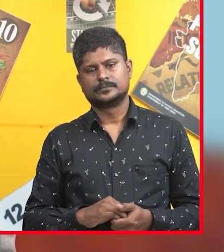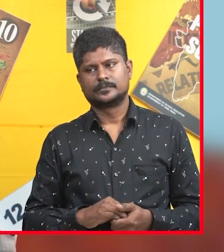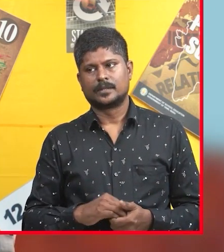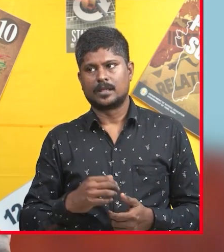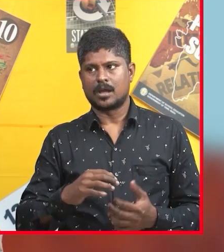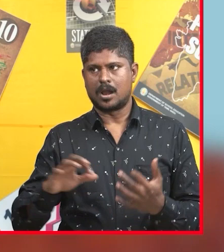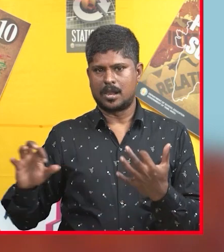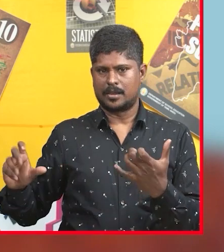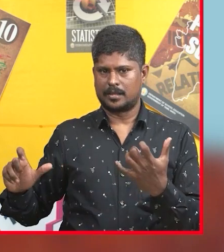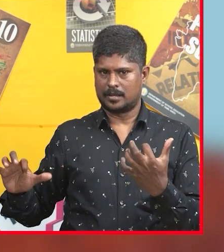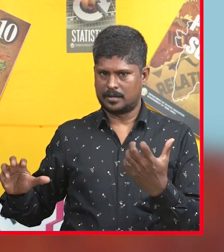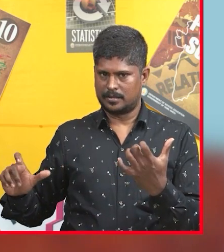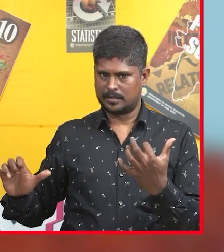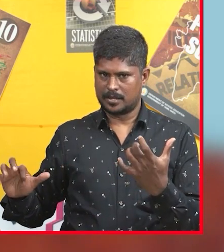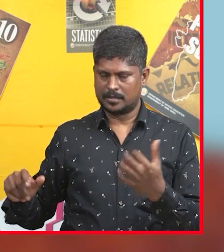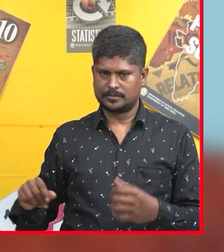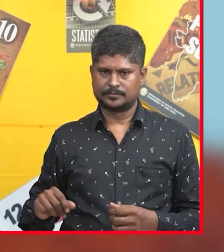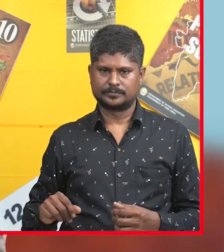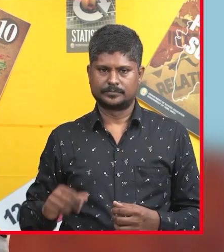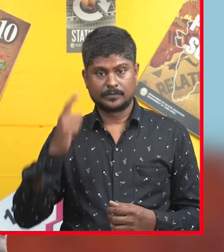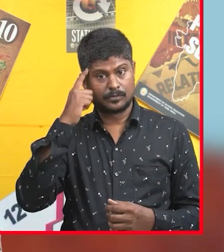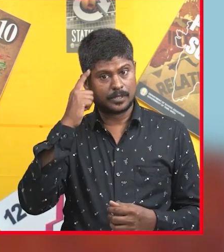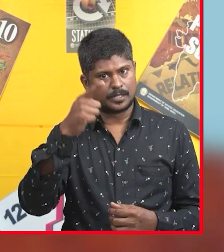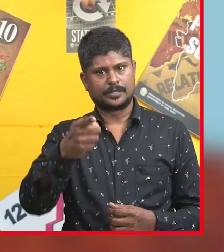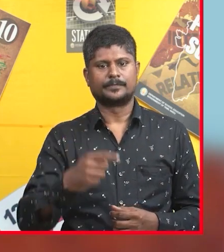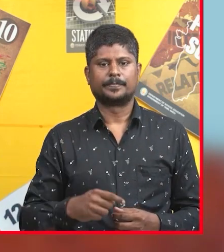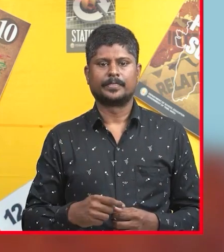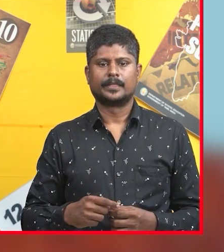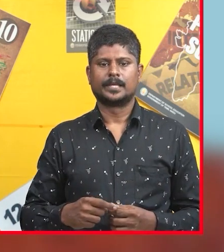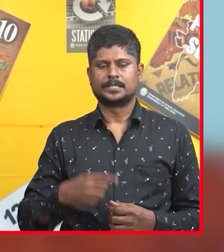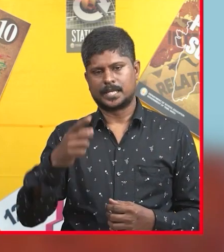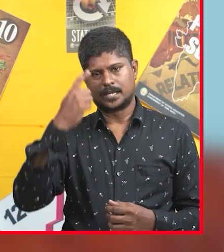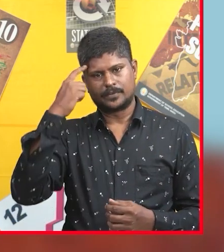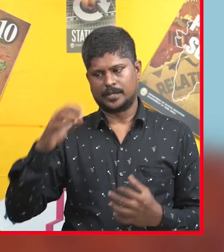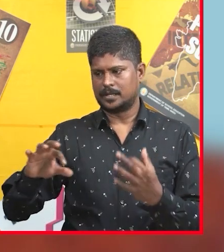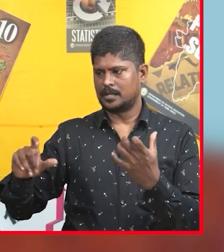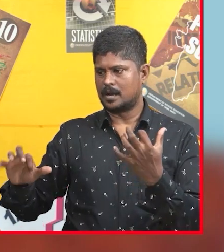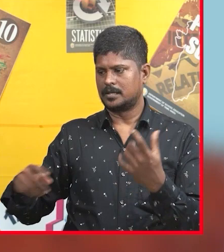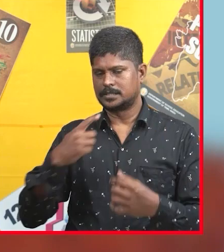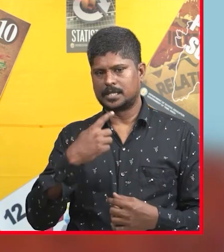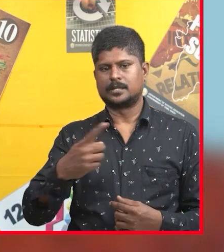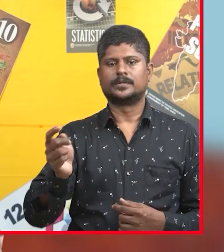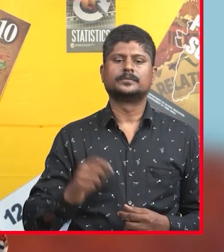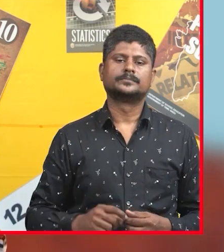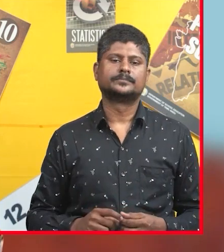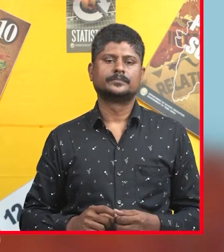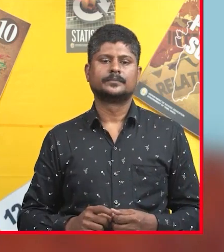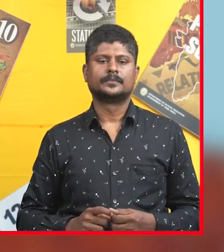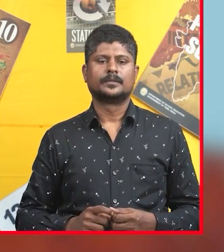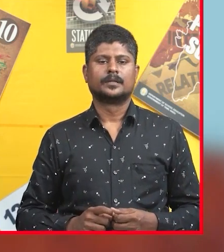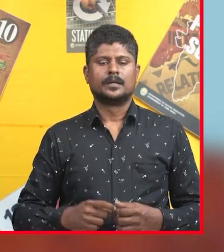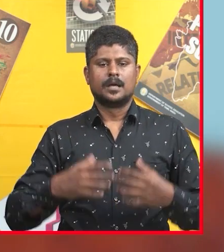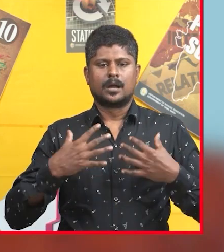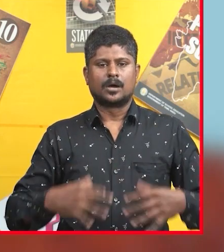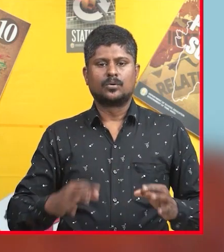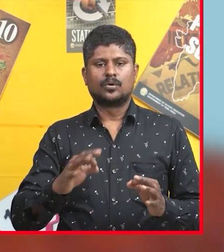யாழ். சரிங்களா, அதுலயும் யாழ்னா உங்களுக்கு தெரியும், யாழ் இசைக்கருவி. அந்த கருங்கோட்டு சீரியாள்